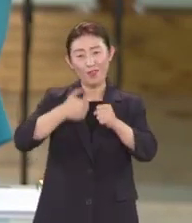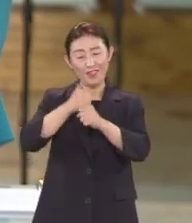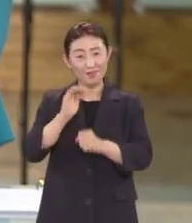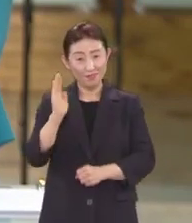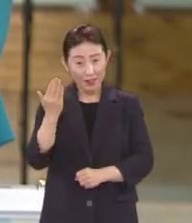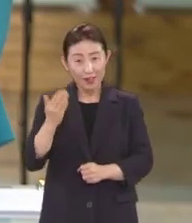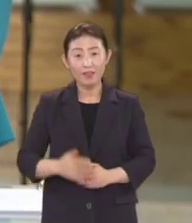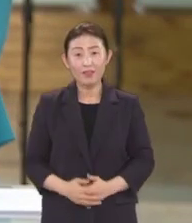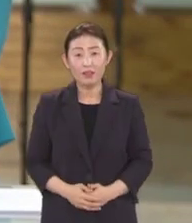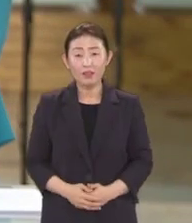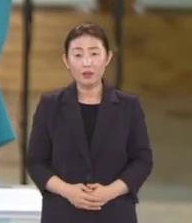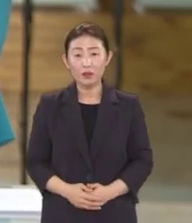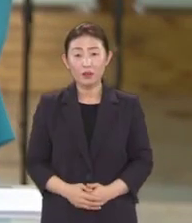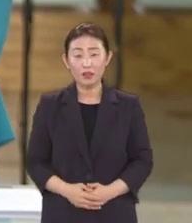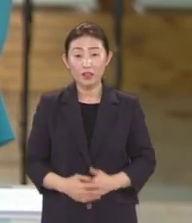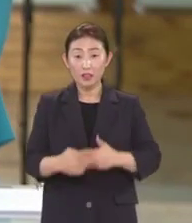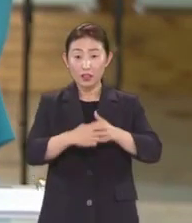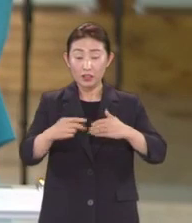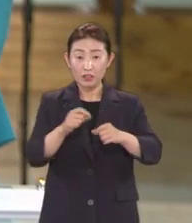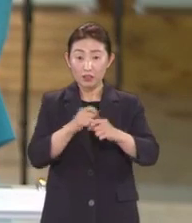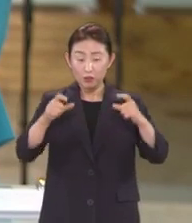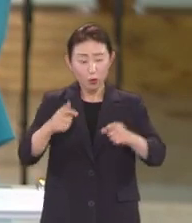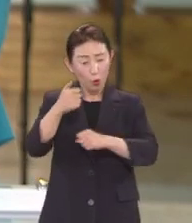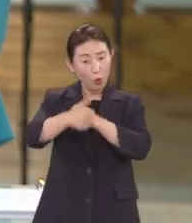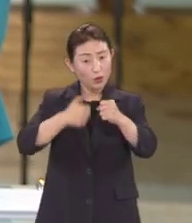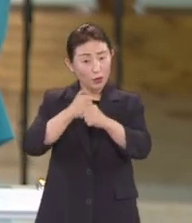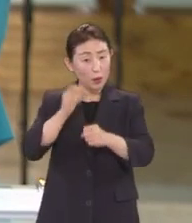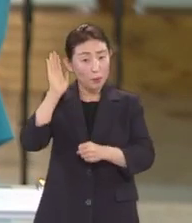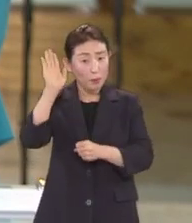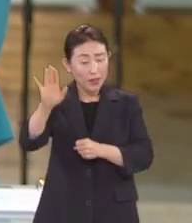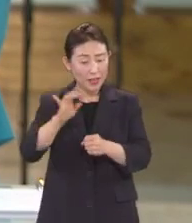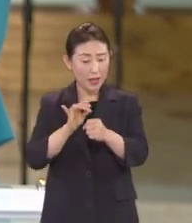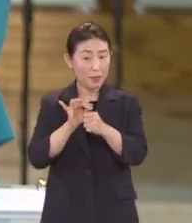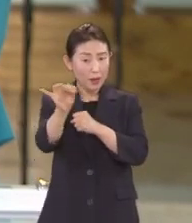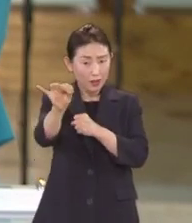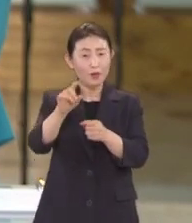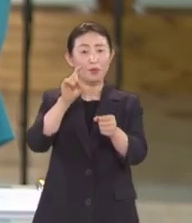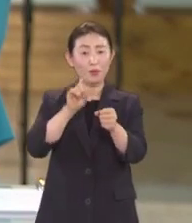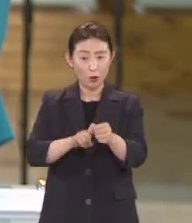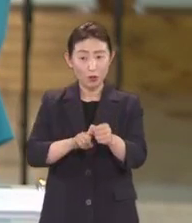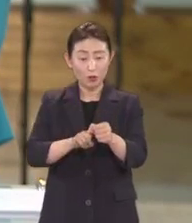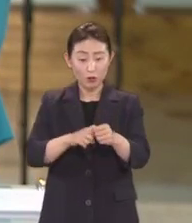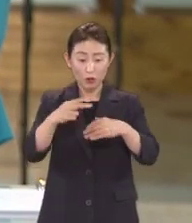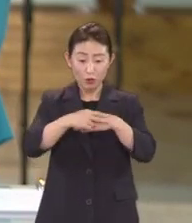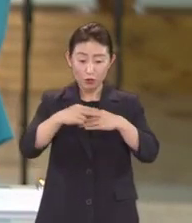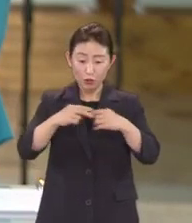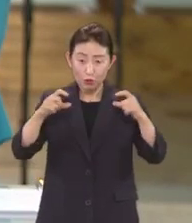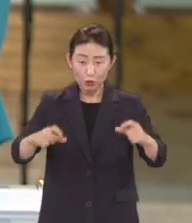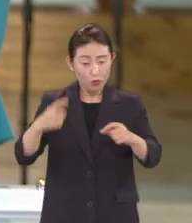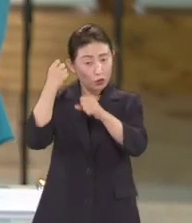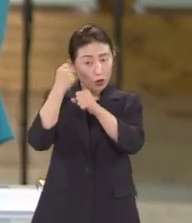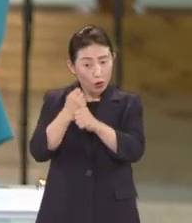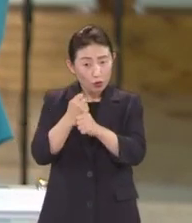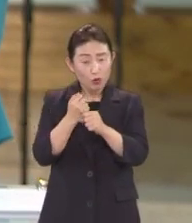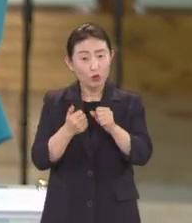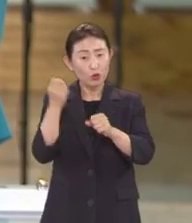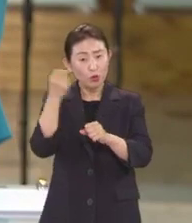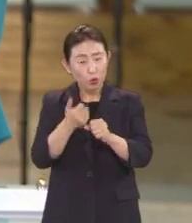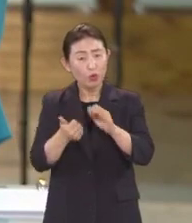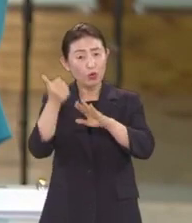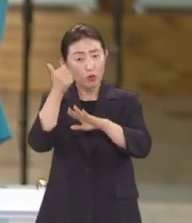되는 해입니다. TJB는 대덕특구 50년, 미래 100년이라는 주제로 그동안 대덕특구의 성과와 과제를